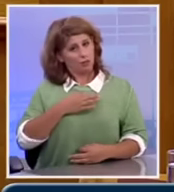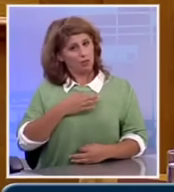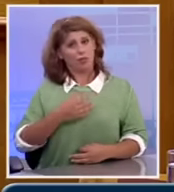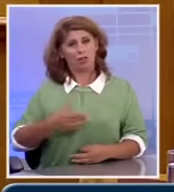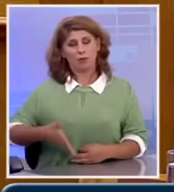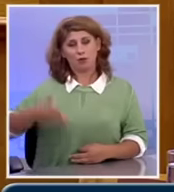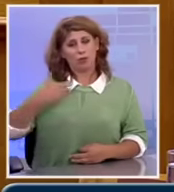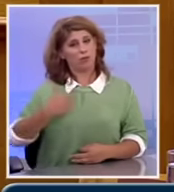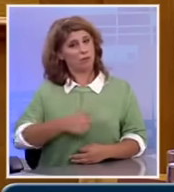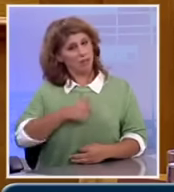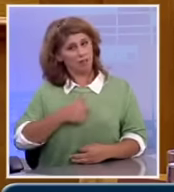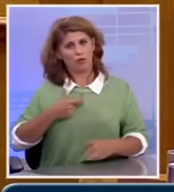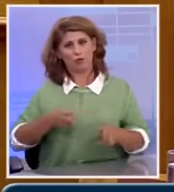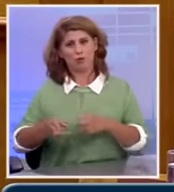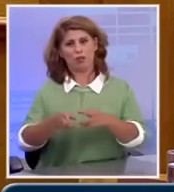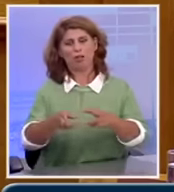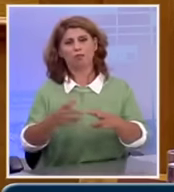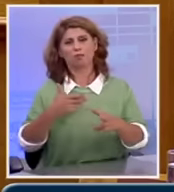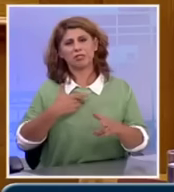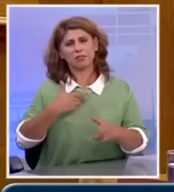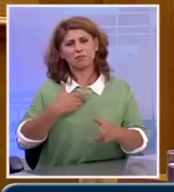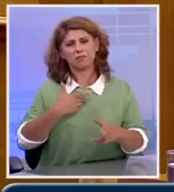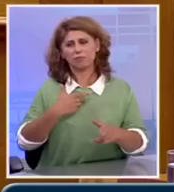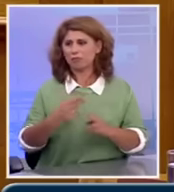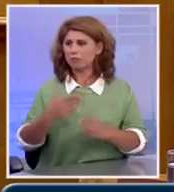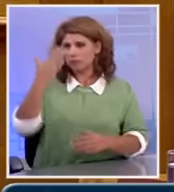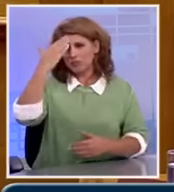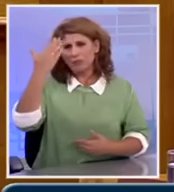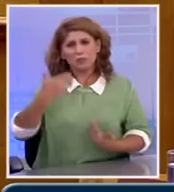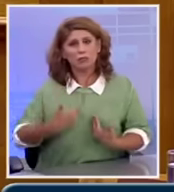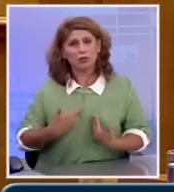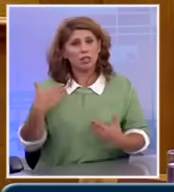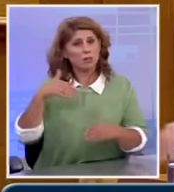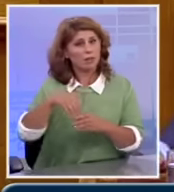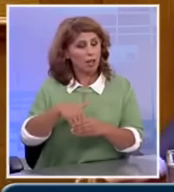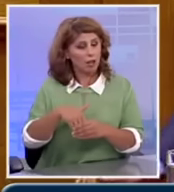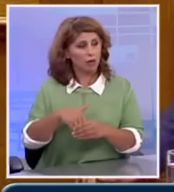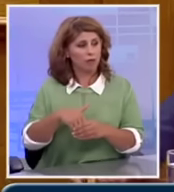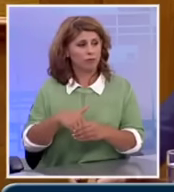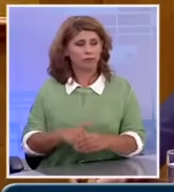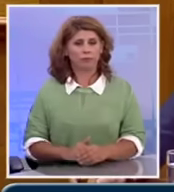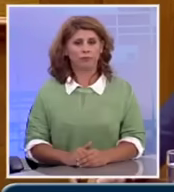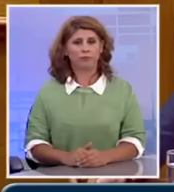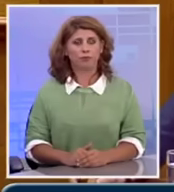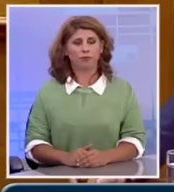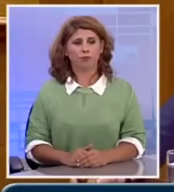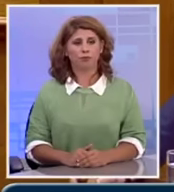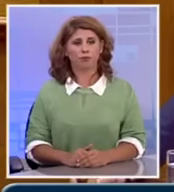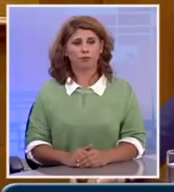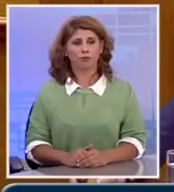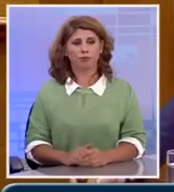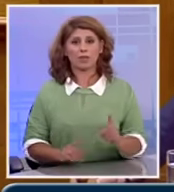μου πορεία διό ήταν τιμή μου να συμμετέχω σε κάποιες από τις